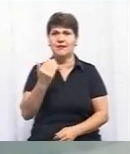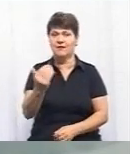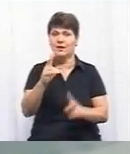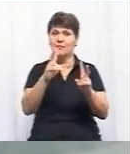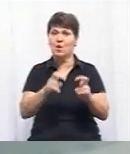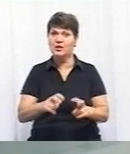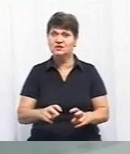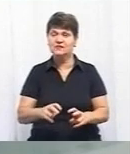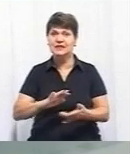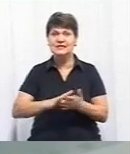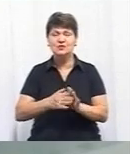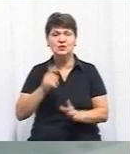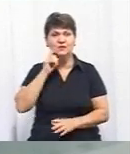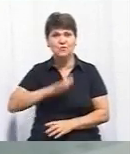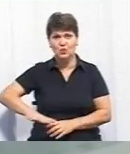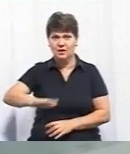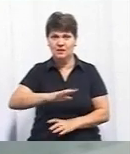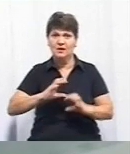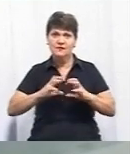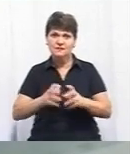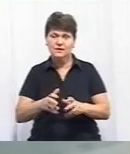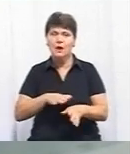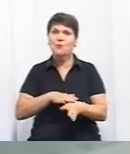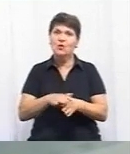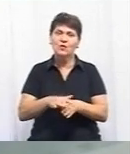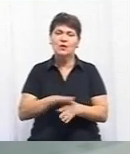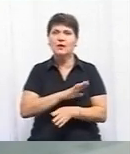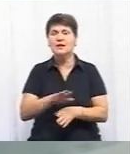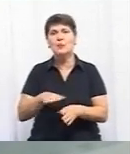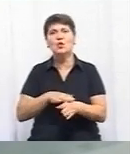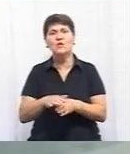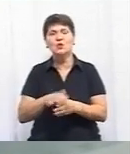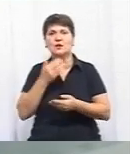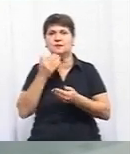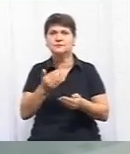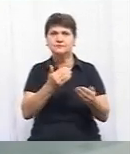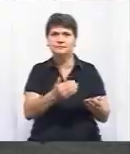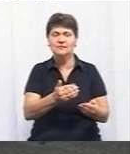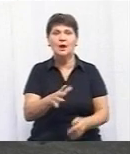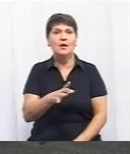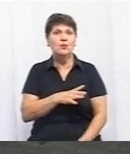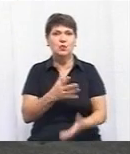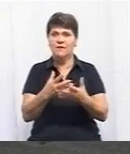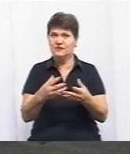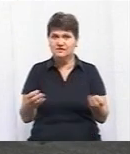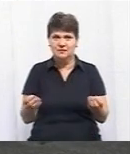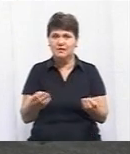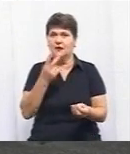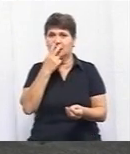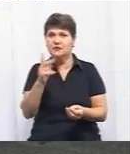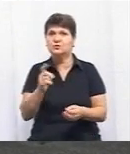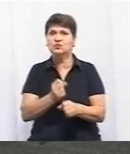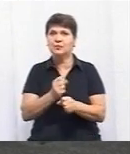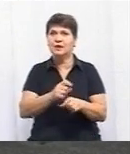проаналізували ситуацію в Україні і світі, як ви говорите, проводили, так, не проводили соцопитування. Якраз нагадно була весна, ми бачили, що робилося в